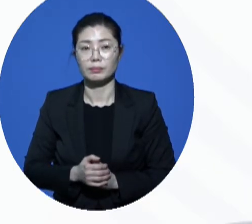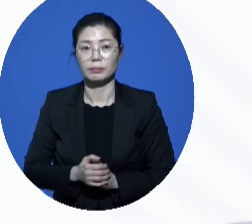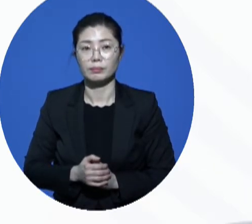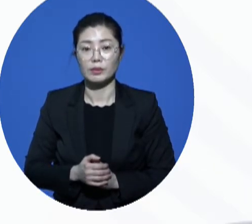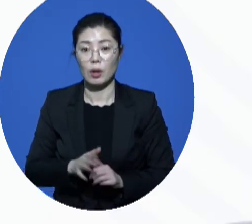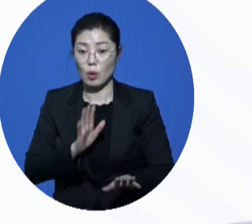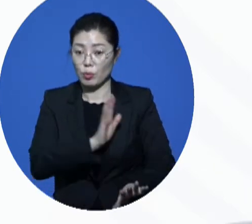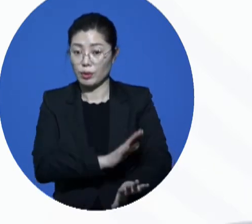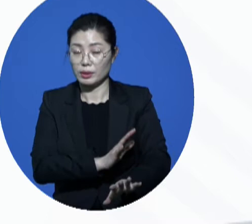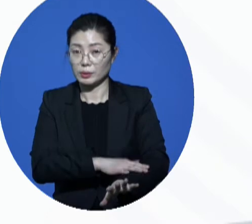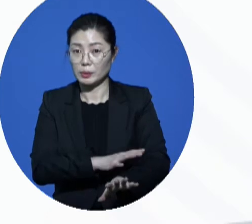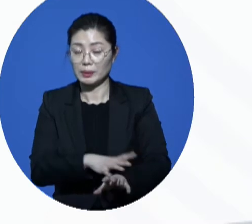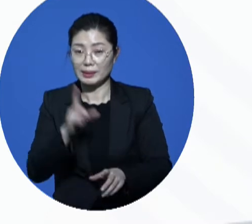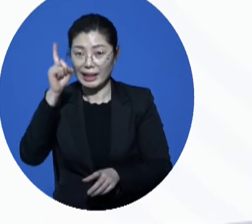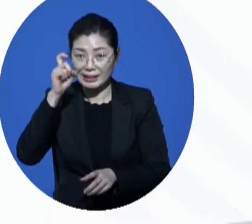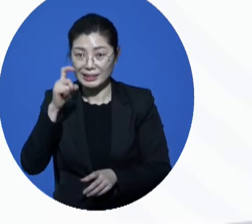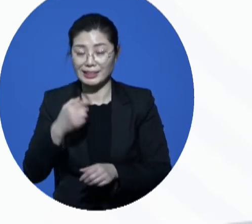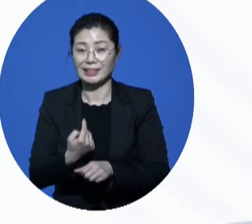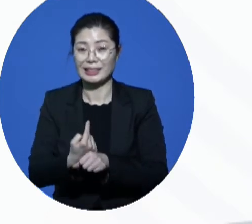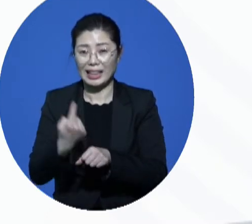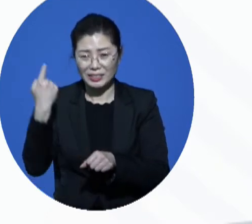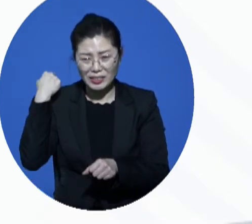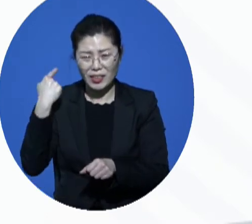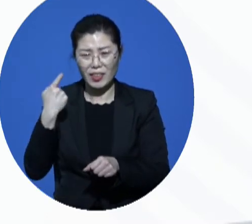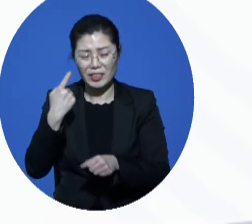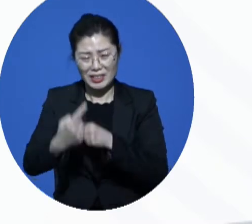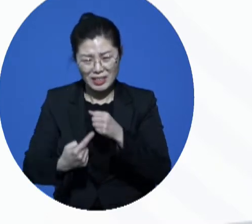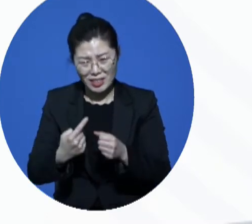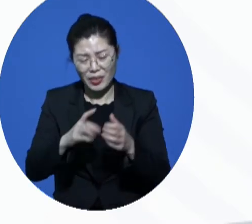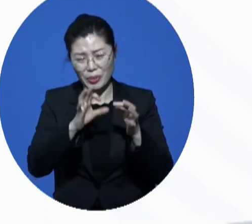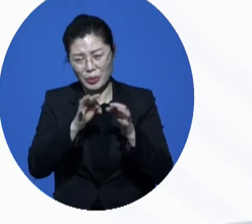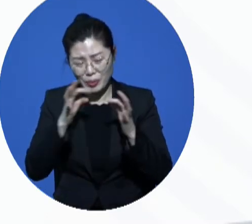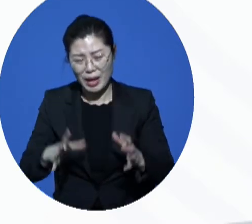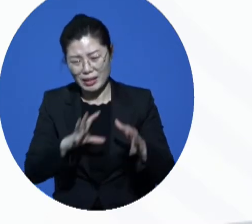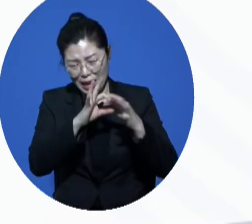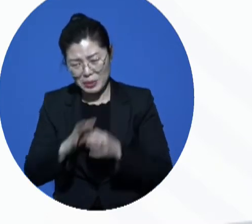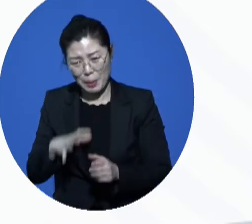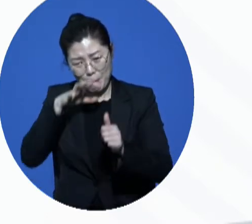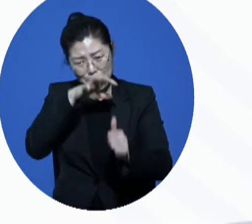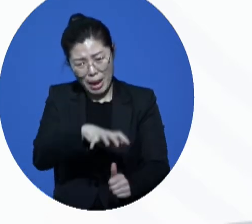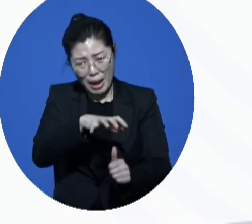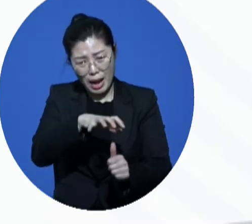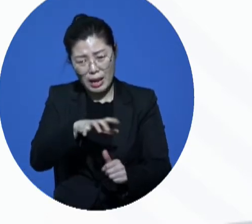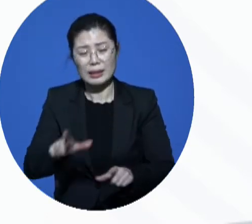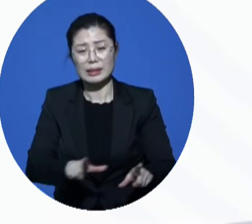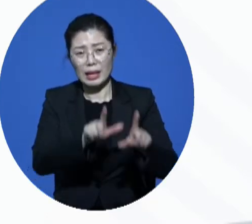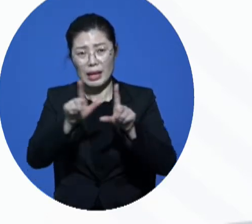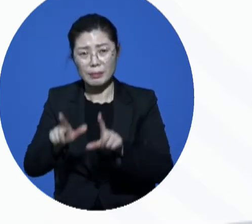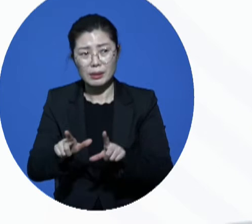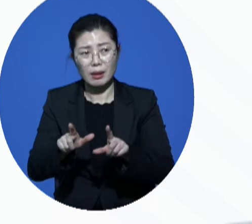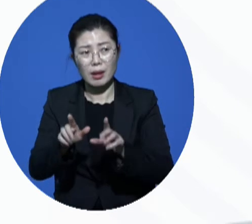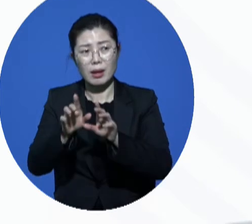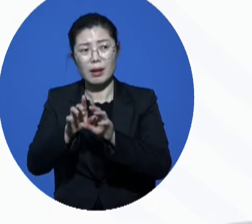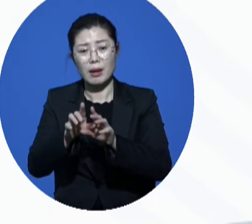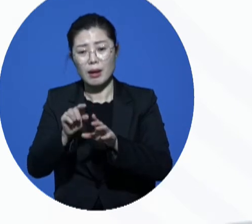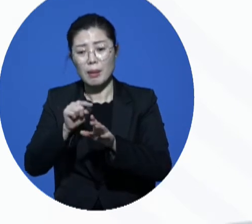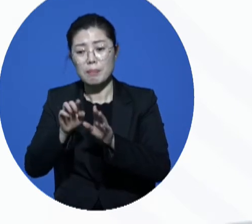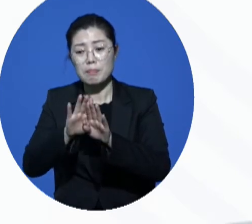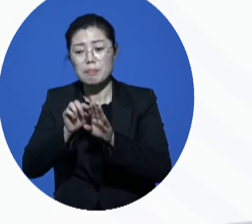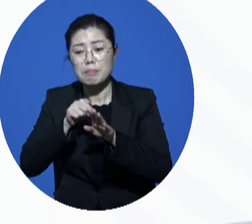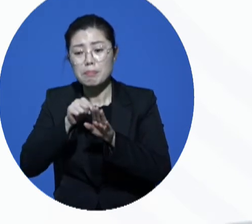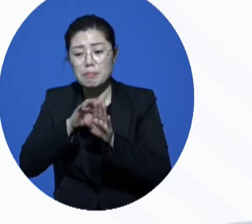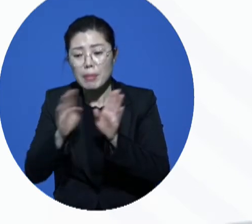왼쪽 사진은 어떤 것이냐면 작년 내내 예방적 포트 격리를 하면서 이분들이 시설의 열린 문 밖에 한 걸음 이상